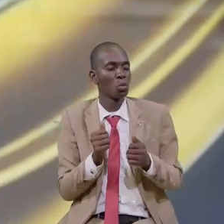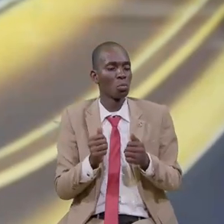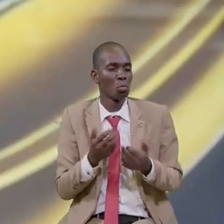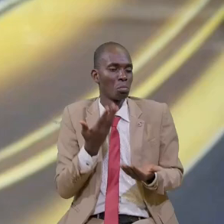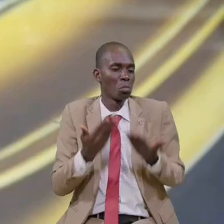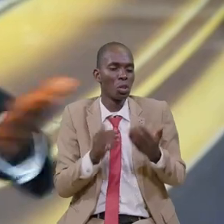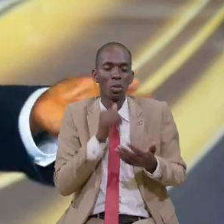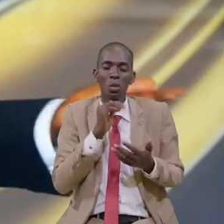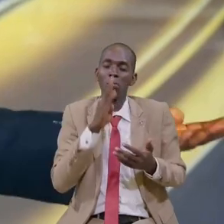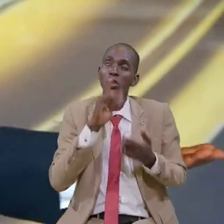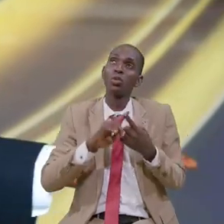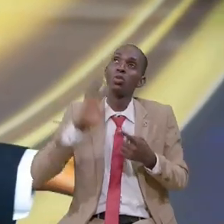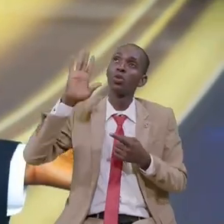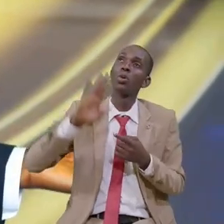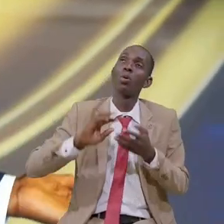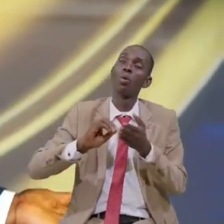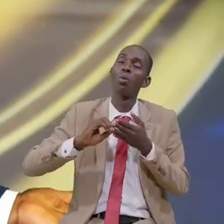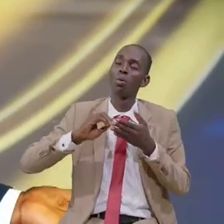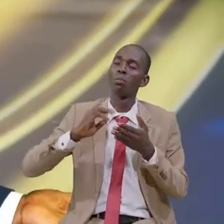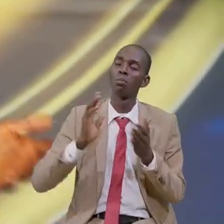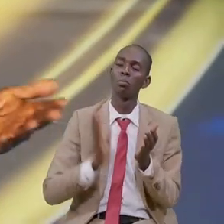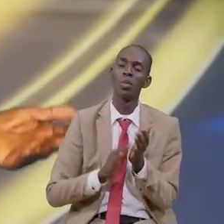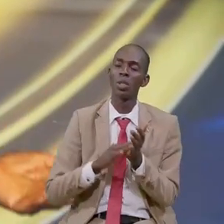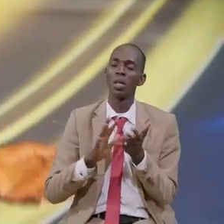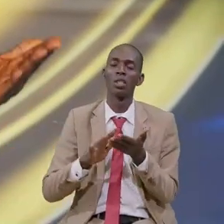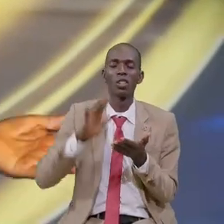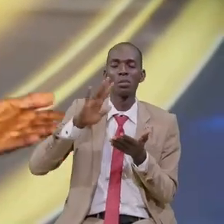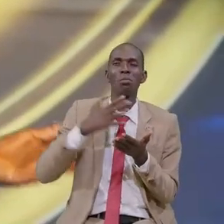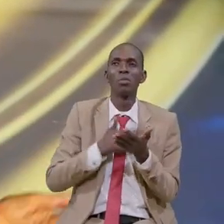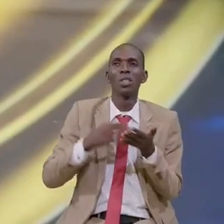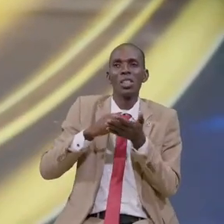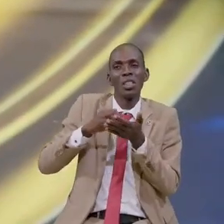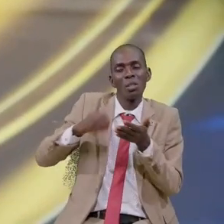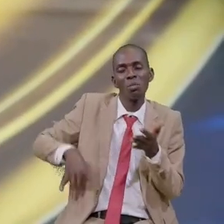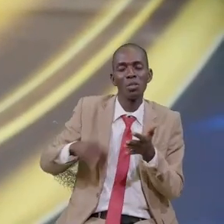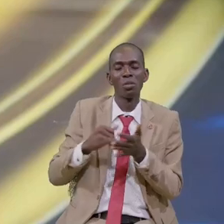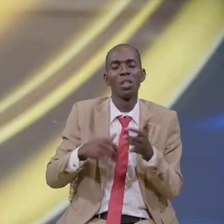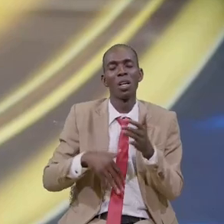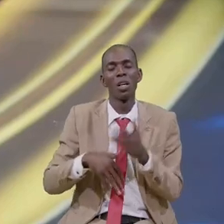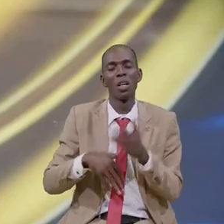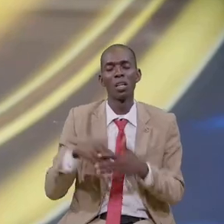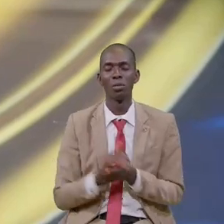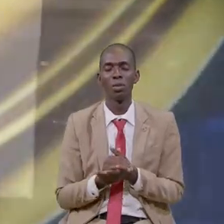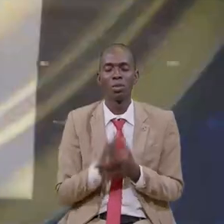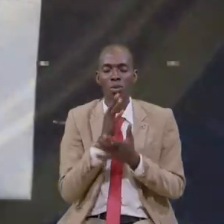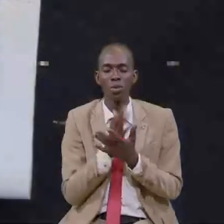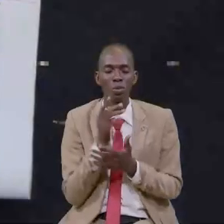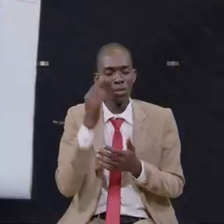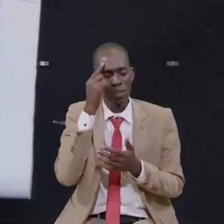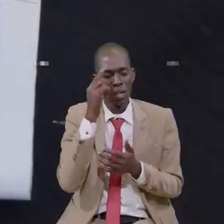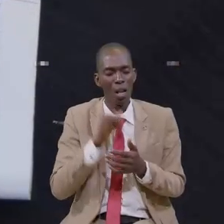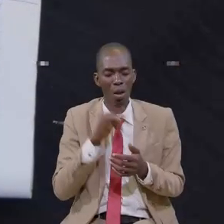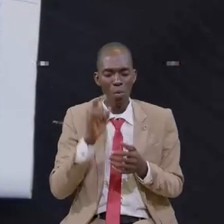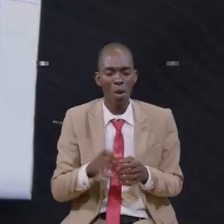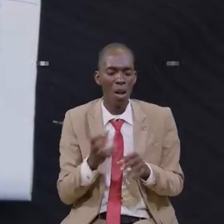qui n'est pas ta gloire, annule cela. Moi, un homme insensé, pensant que je dois avoir ceci. Et si tu sais